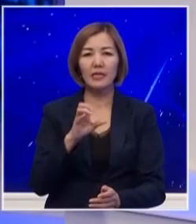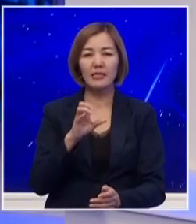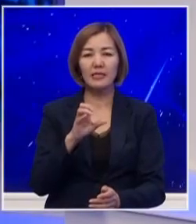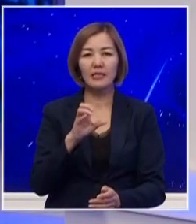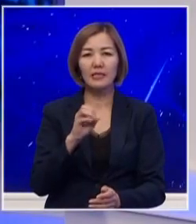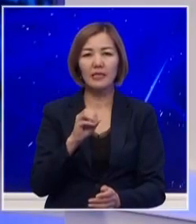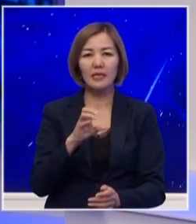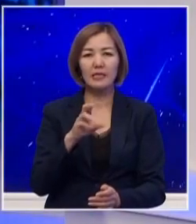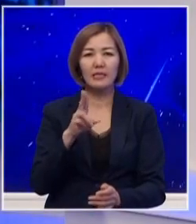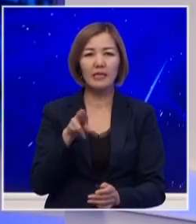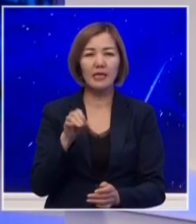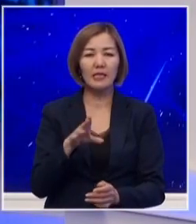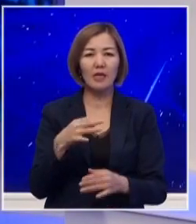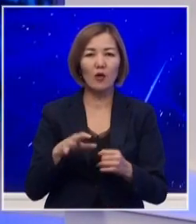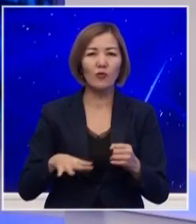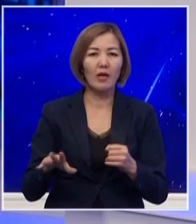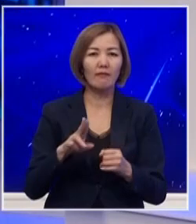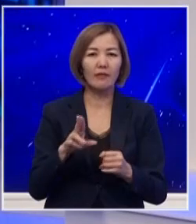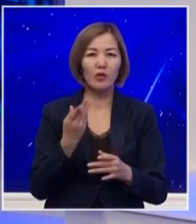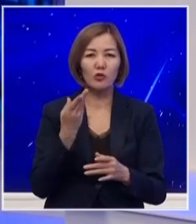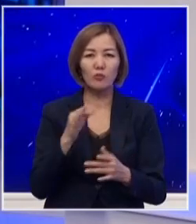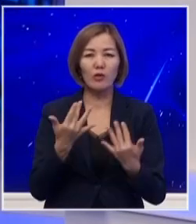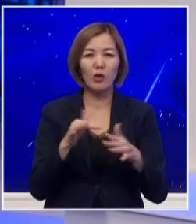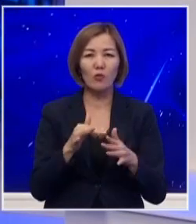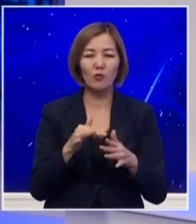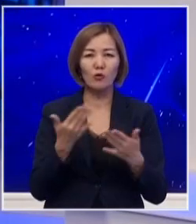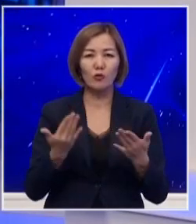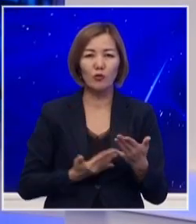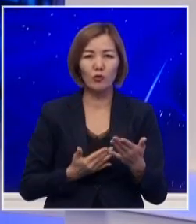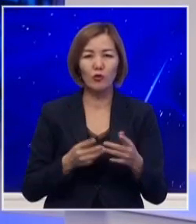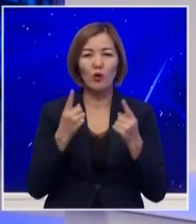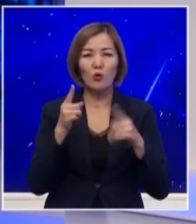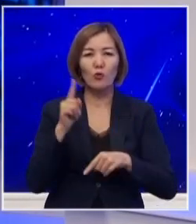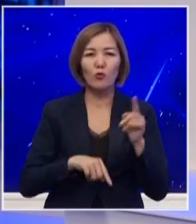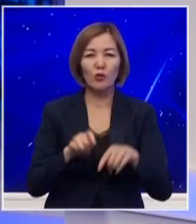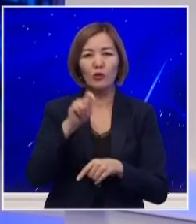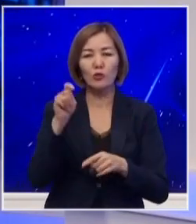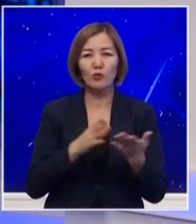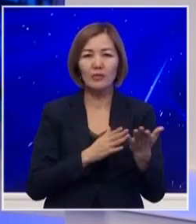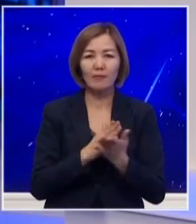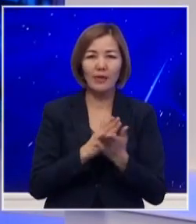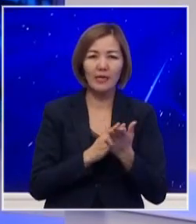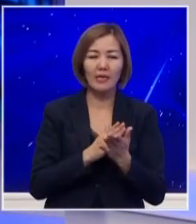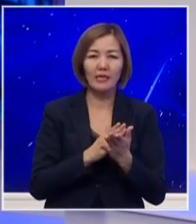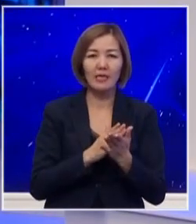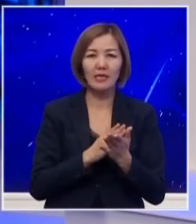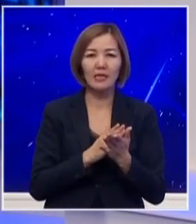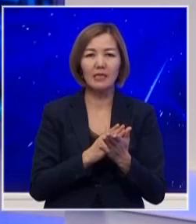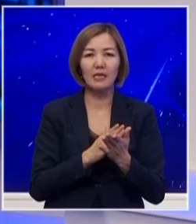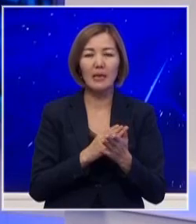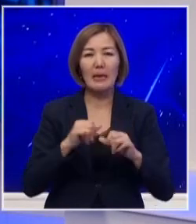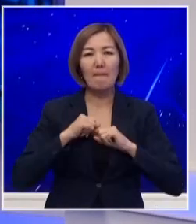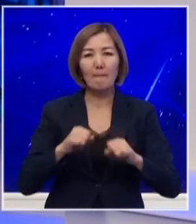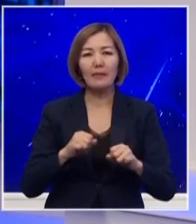Өткенге тағзым, батырға құрмет, ұрпаққа міндет. Ескелді ауданына қарасты Шұбар ауылының тұрғындары Ұлы Отан соғысының